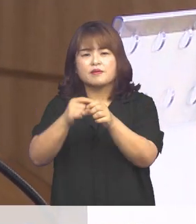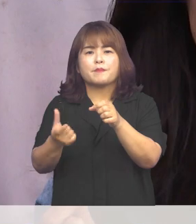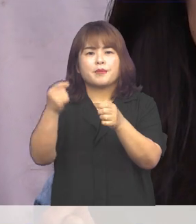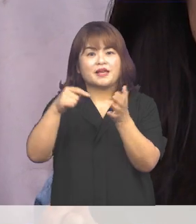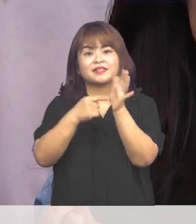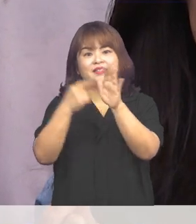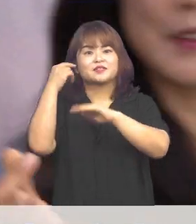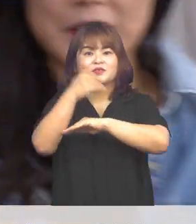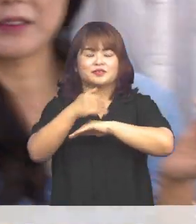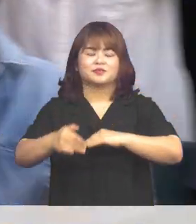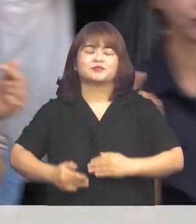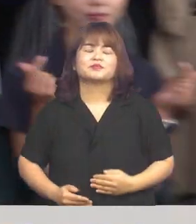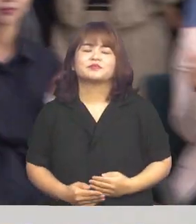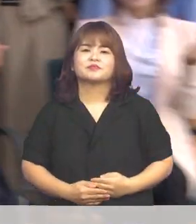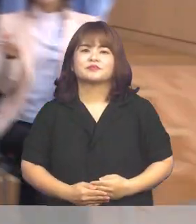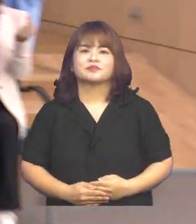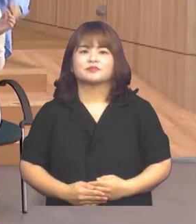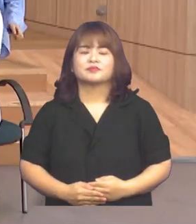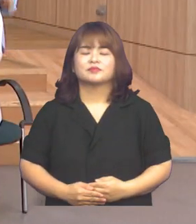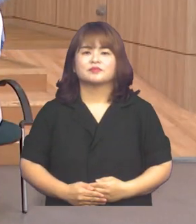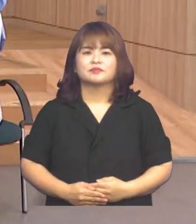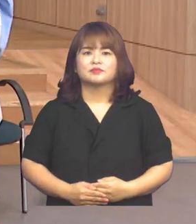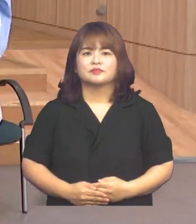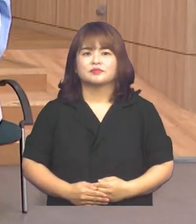설치 등을 즉각 조치할 예정입니다.